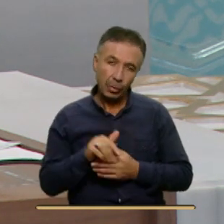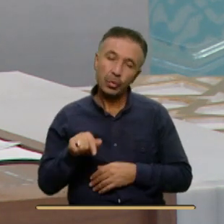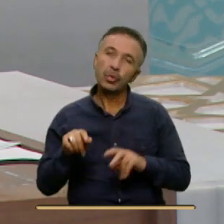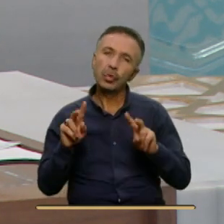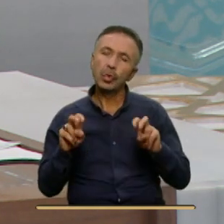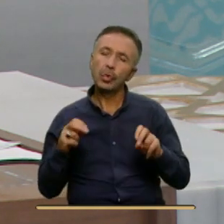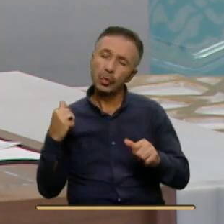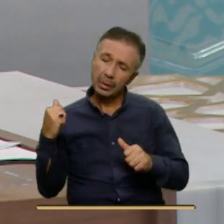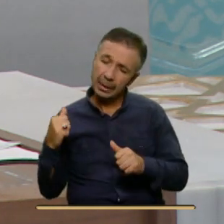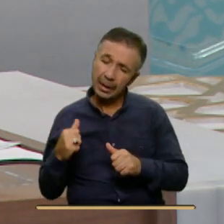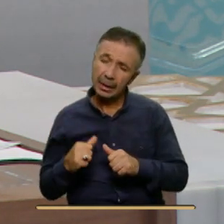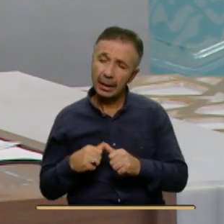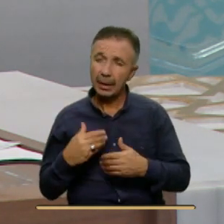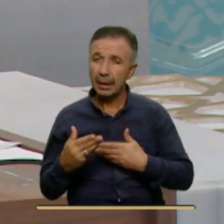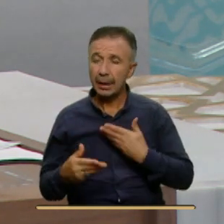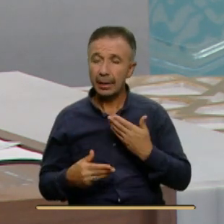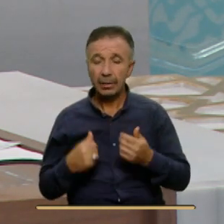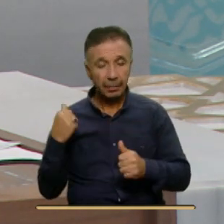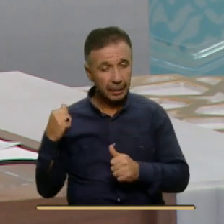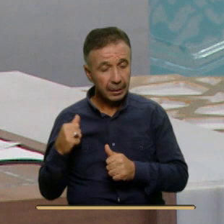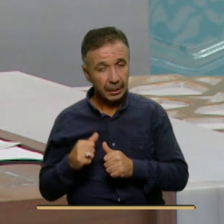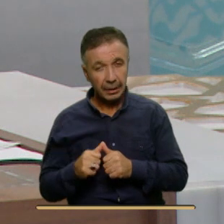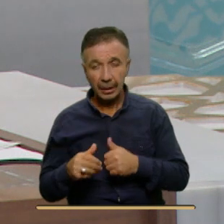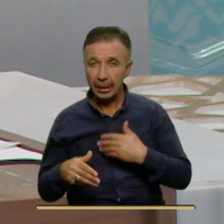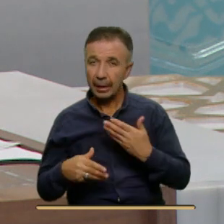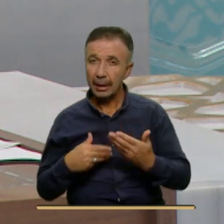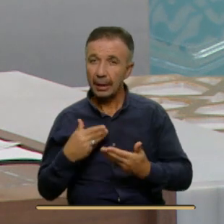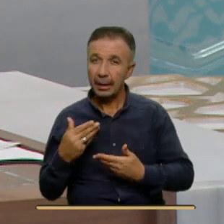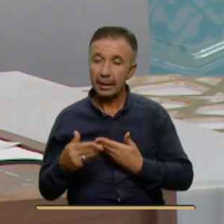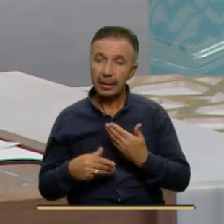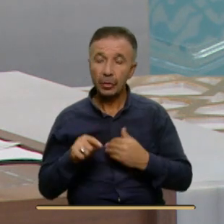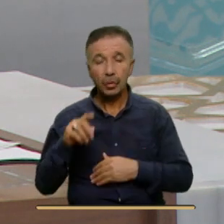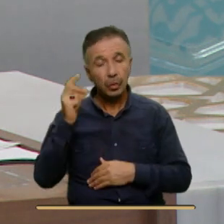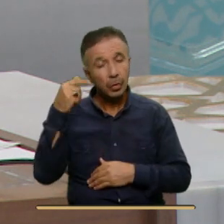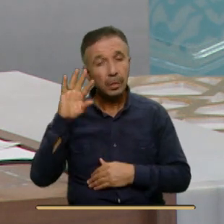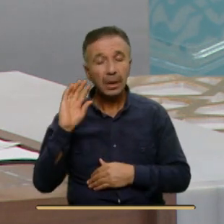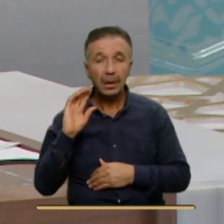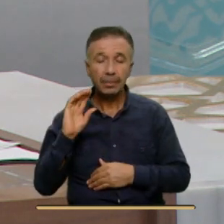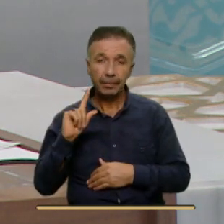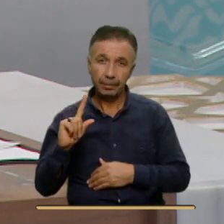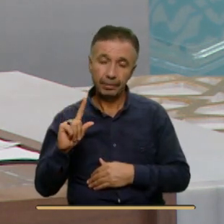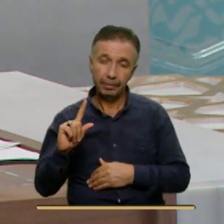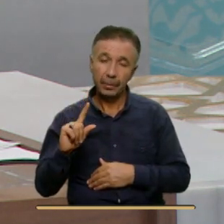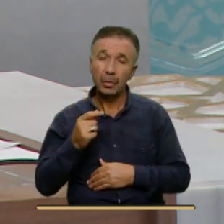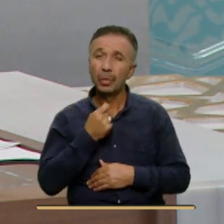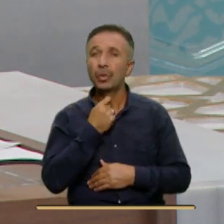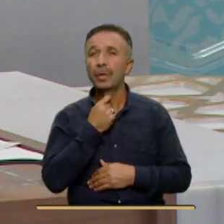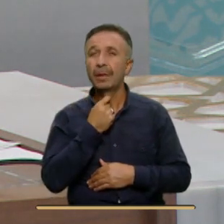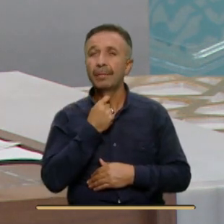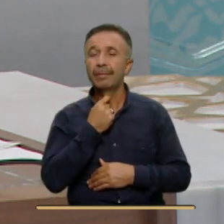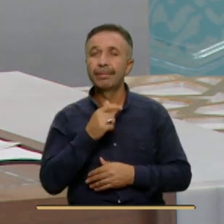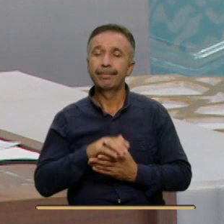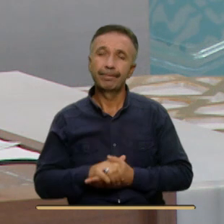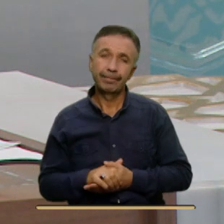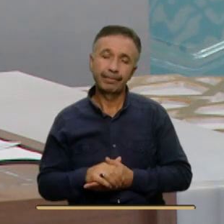hususu tekraren söylüyorum, yine söyleyeceğiz. Şunu unutmayalım, lütfen istirham ediyorum. Değerli